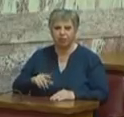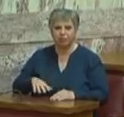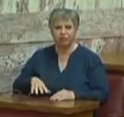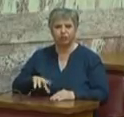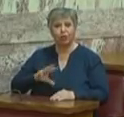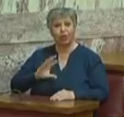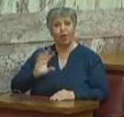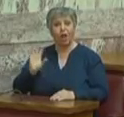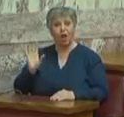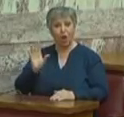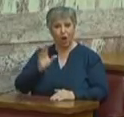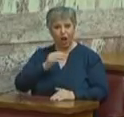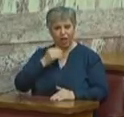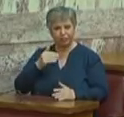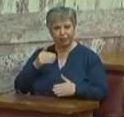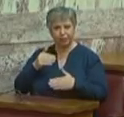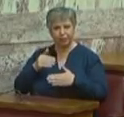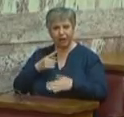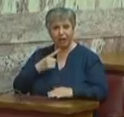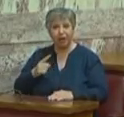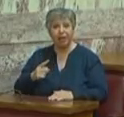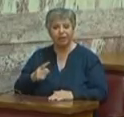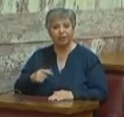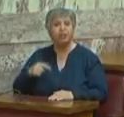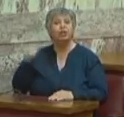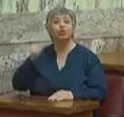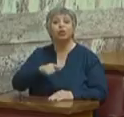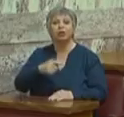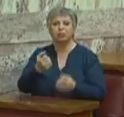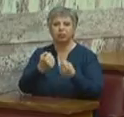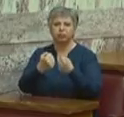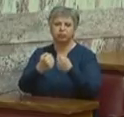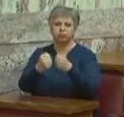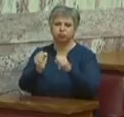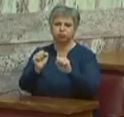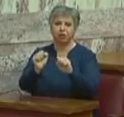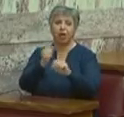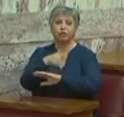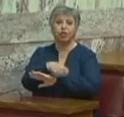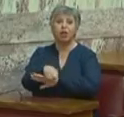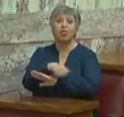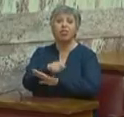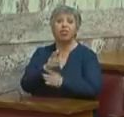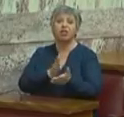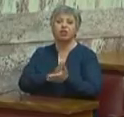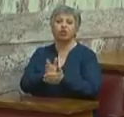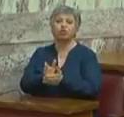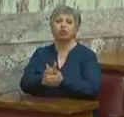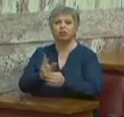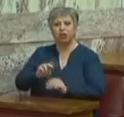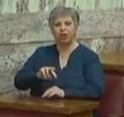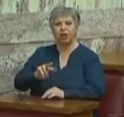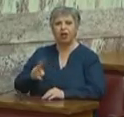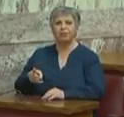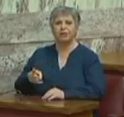ποδαριά. Η ανεξάρτητη λοιπόν δικαιοσύνη μίλησε. Και η μήνυση αυτή για τα